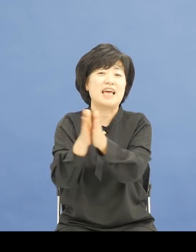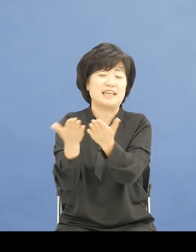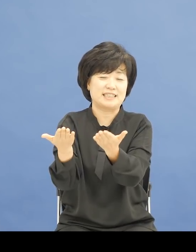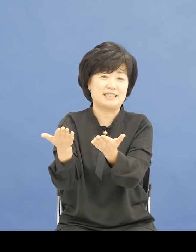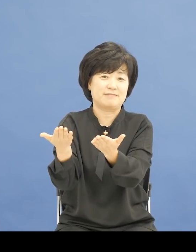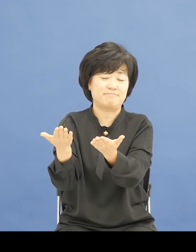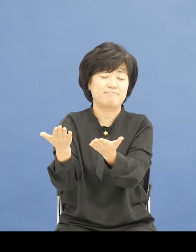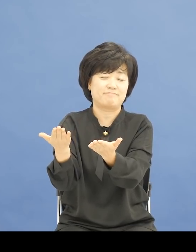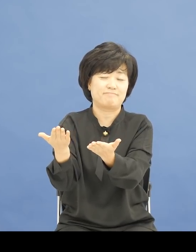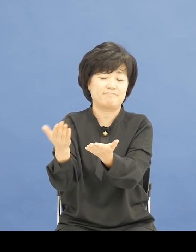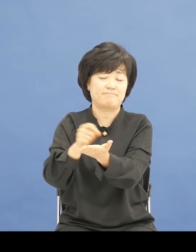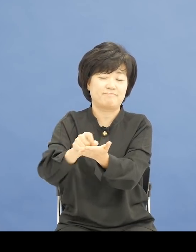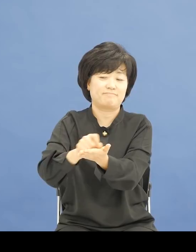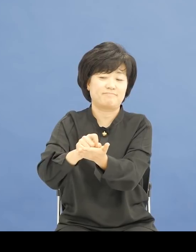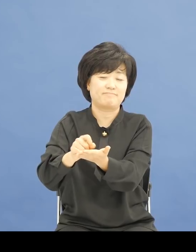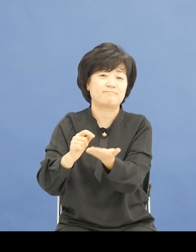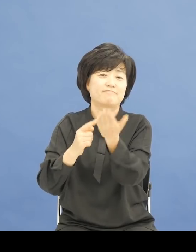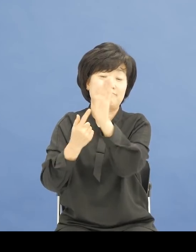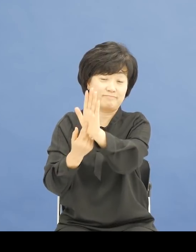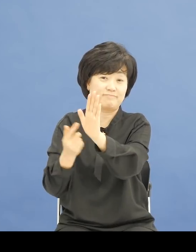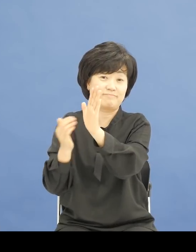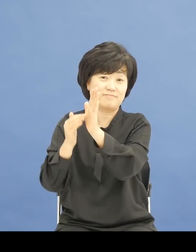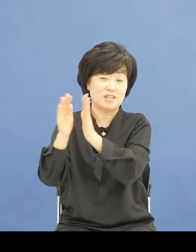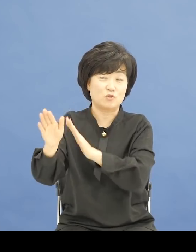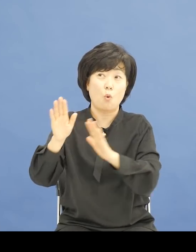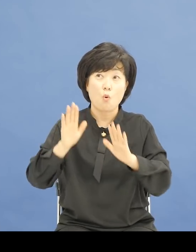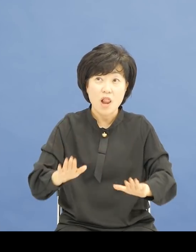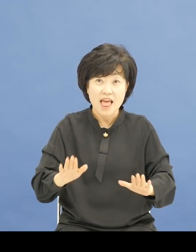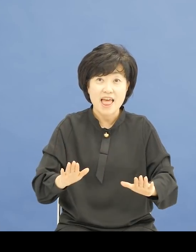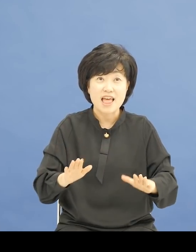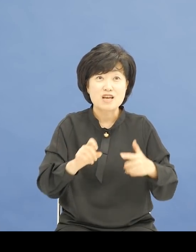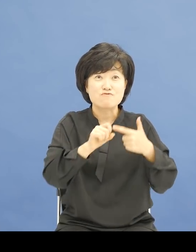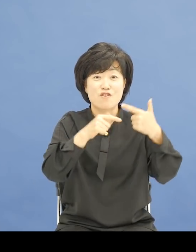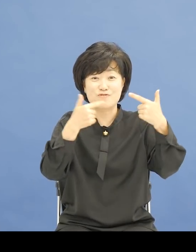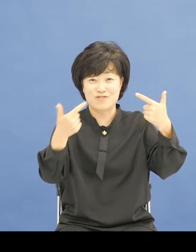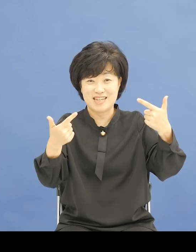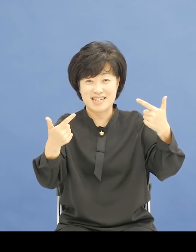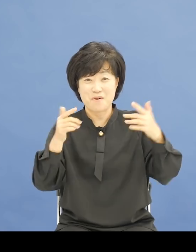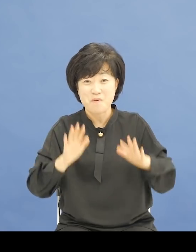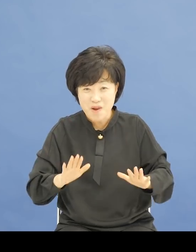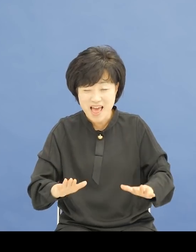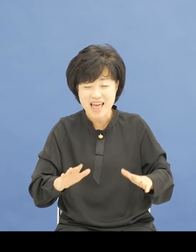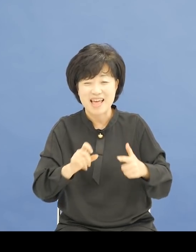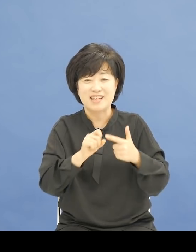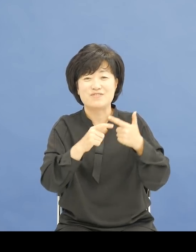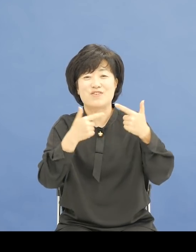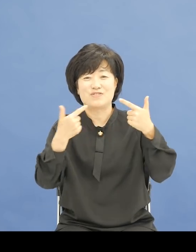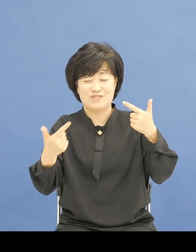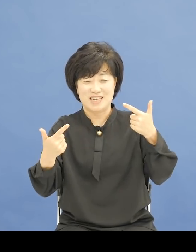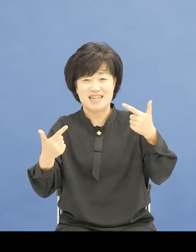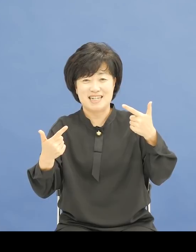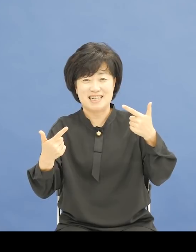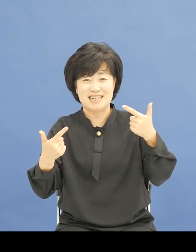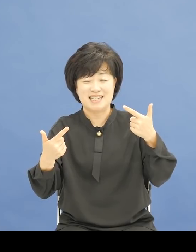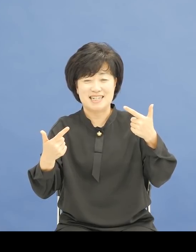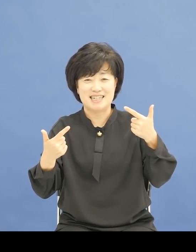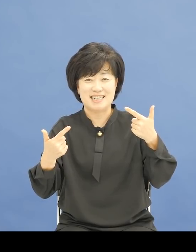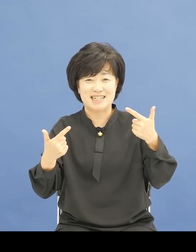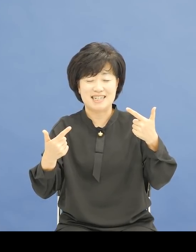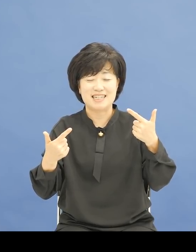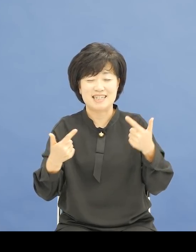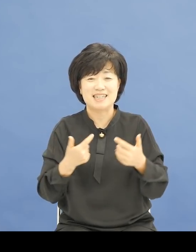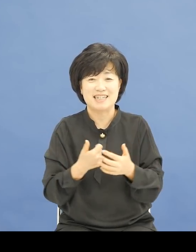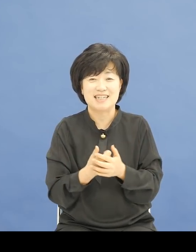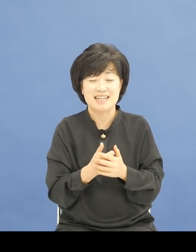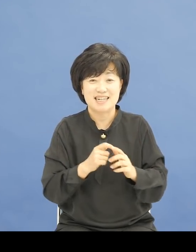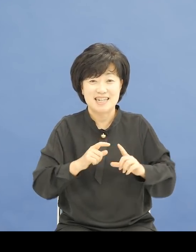책이 나오고 나서 예. 그 국밥집 사장님을 올해 6월 6일 이제 현충일에 올해? 예. 네 올해 제가 마침